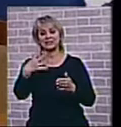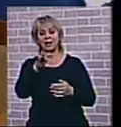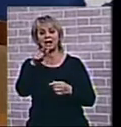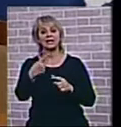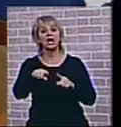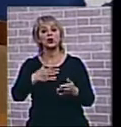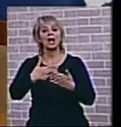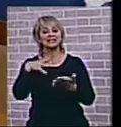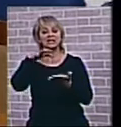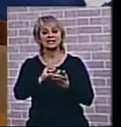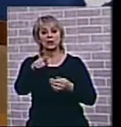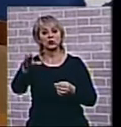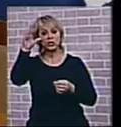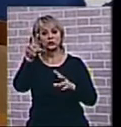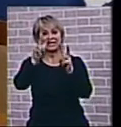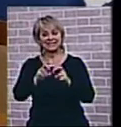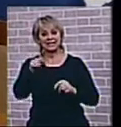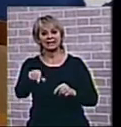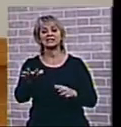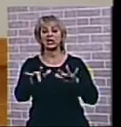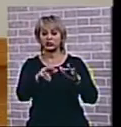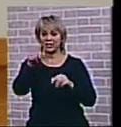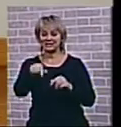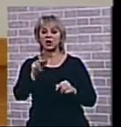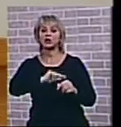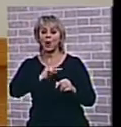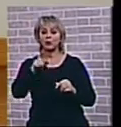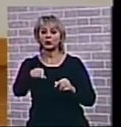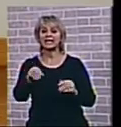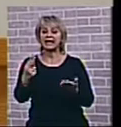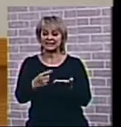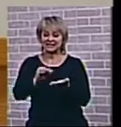которые активно занимаются научно-исследовательской деятельностью, работают над